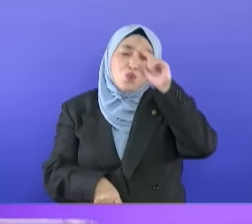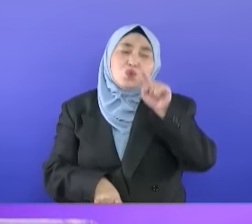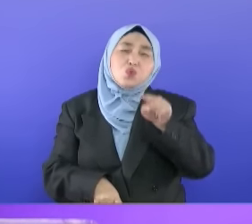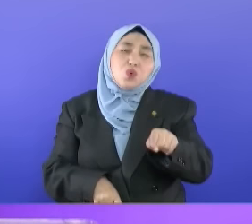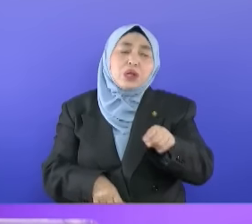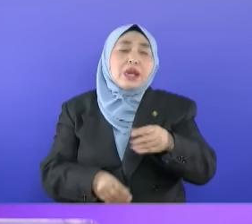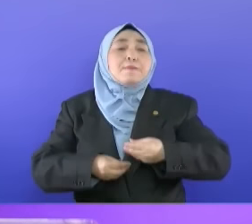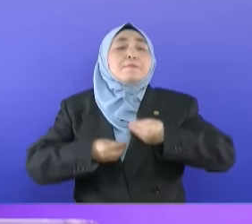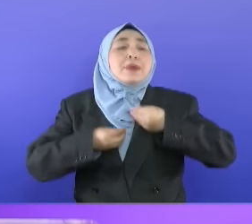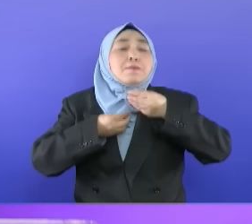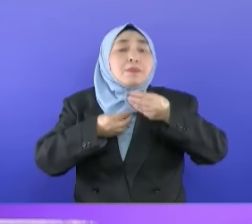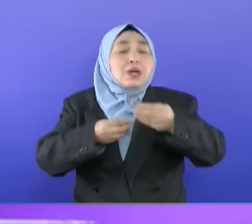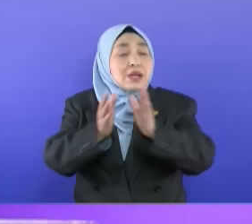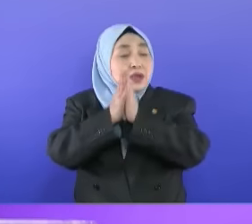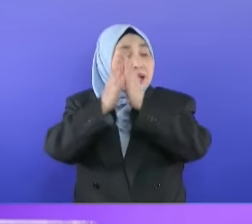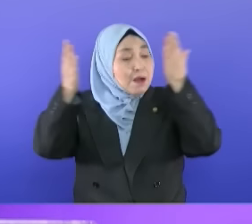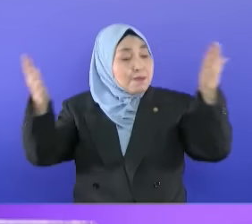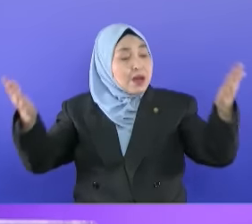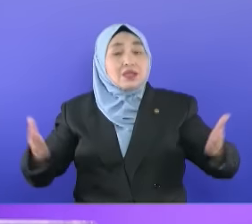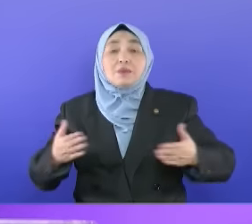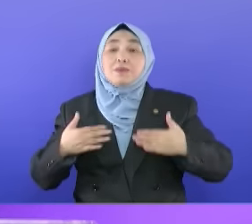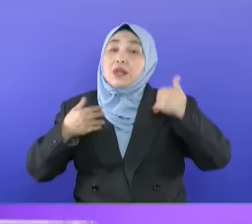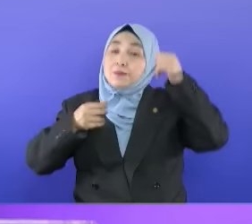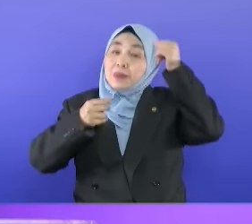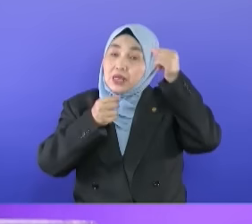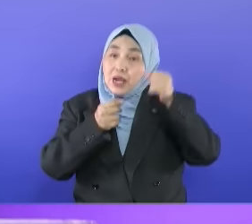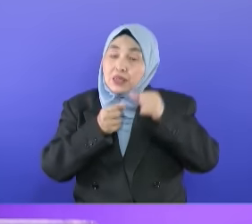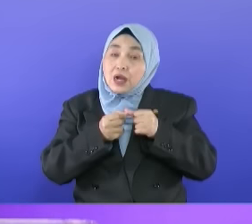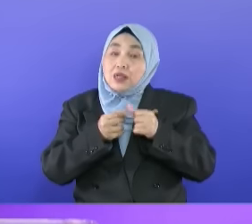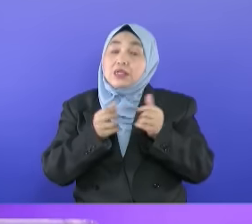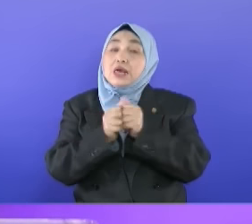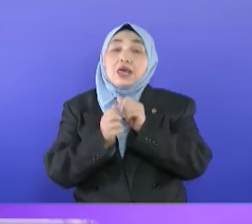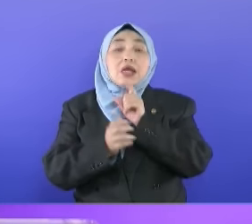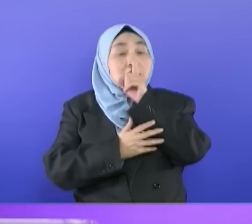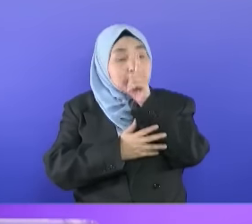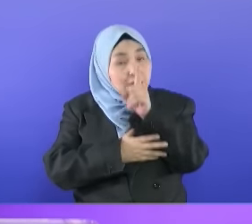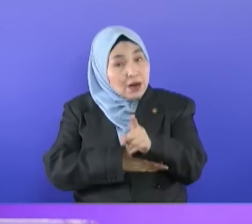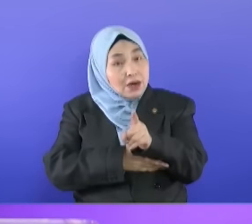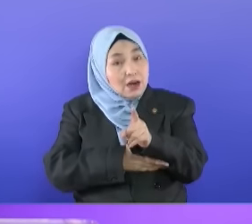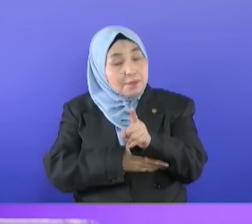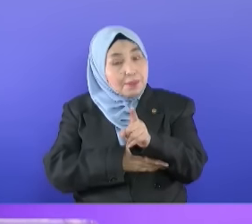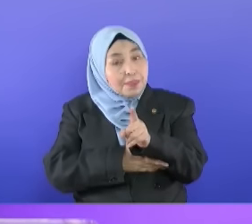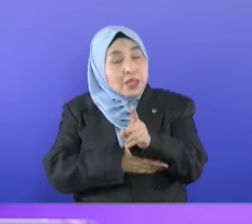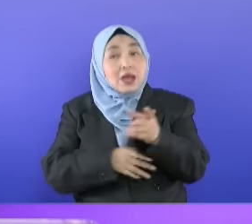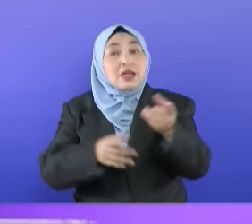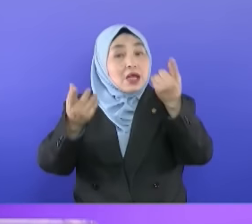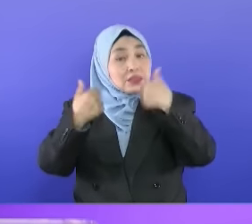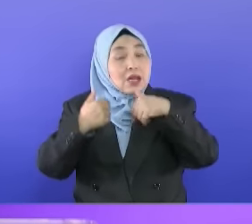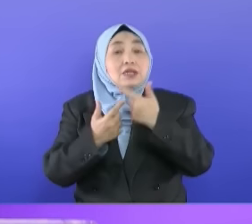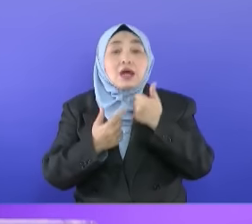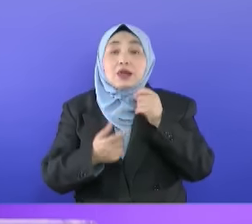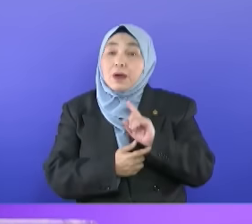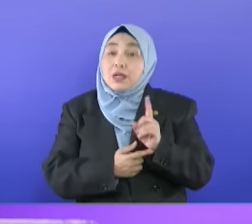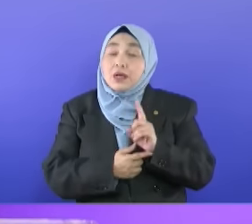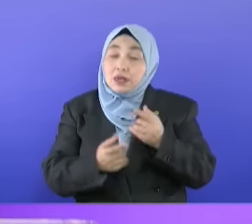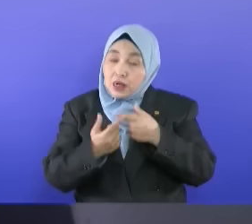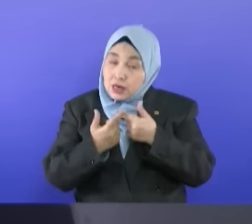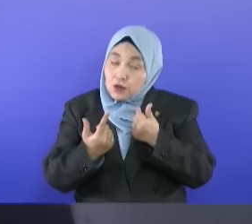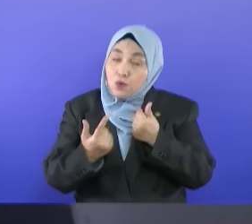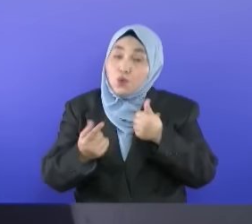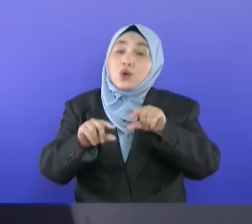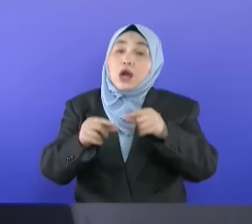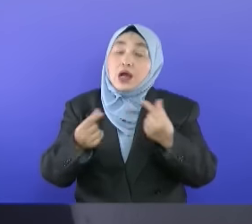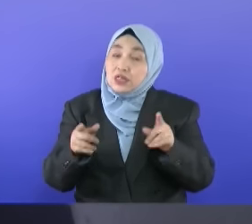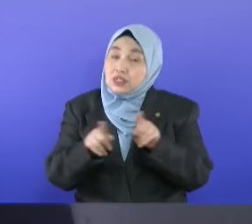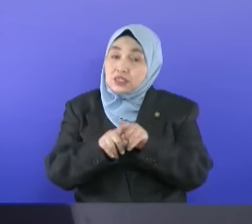memberikan kabar gembira dan juga peringatan dengan kebenaran dengan kebenaran yang datang daripada Alquran jadi